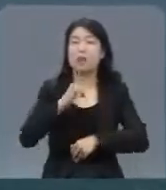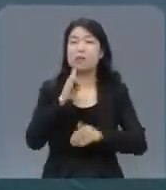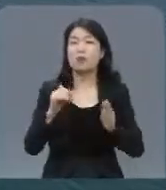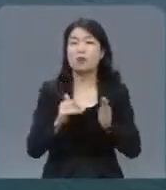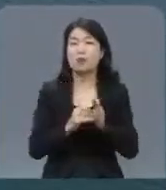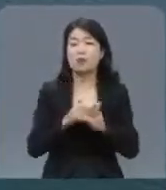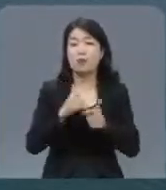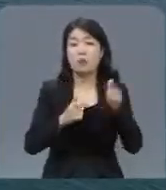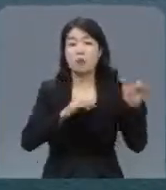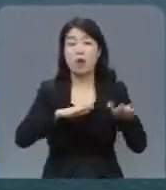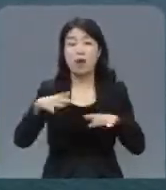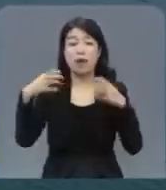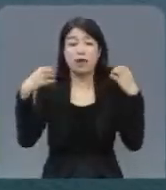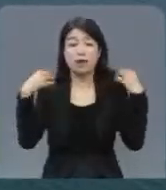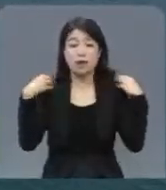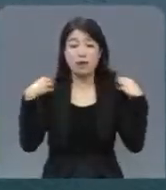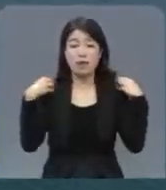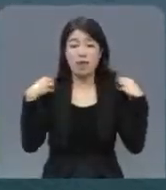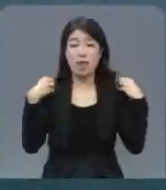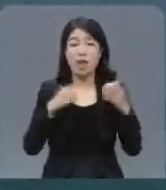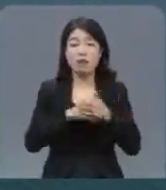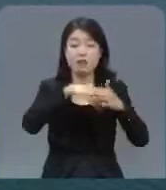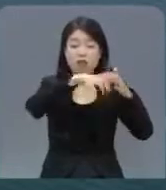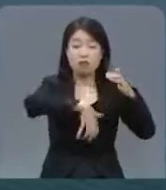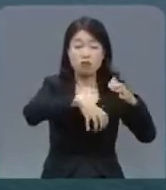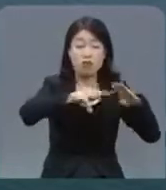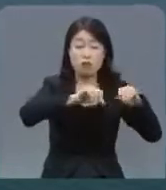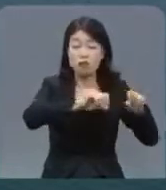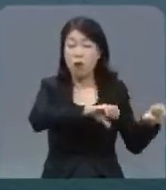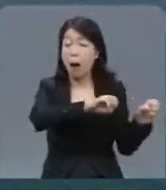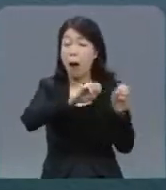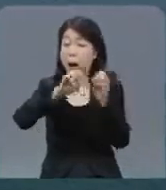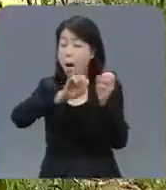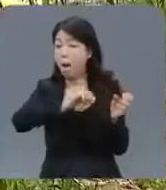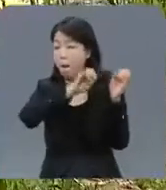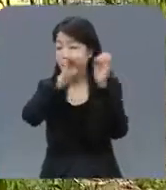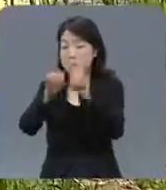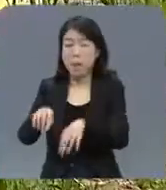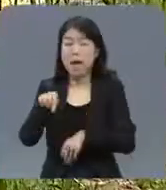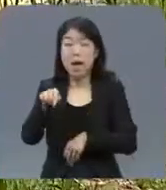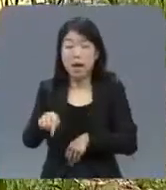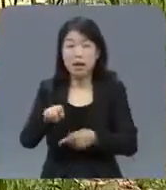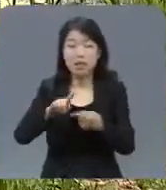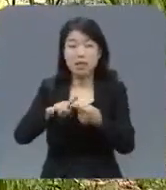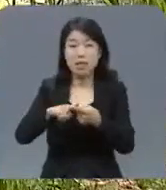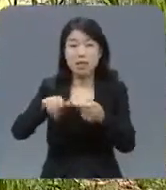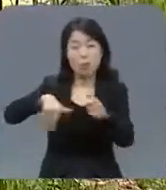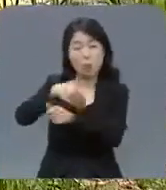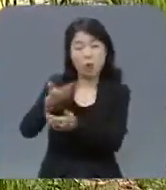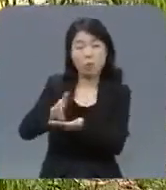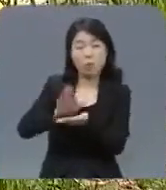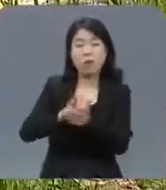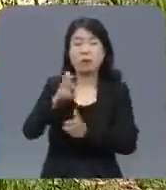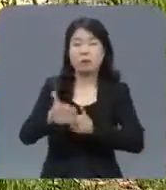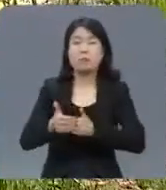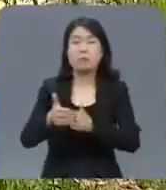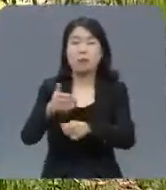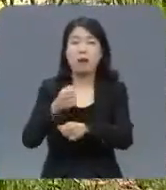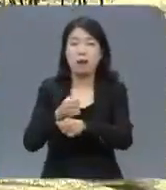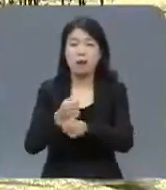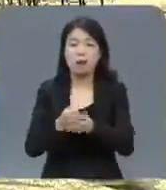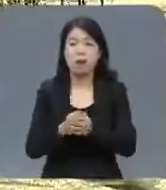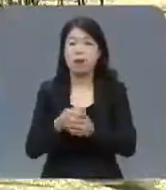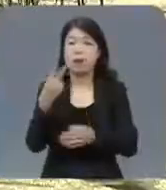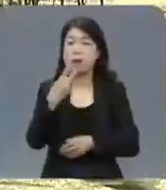목포 지방 해양수산 청이 준설토 투기 가 완료된 목포 나방 투기장에 대한 환경개선 사업을 합니다 목포의 수 청은